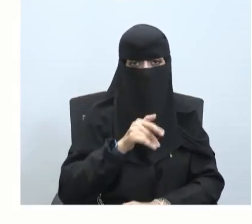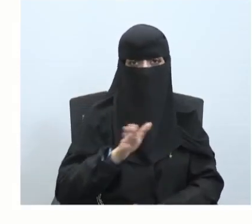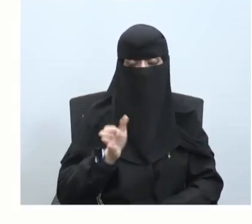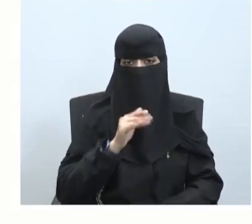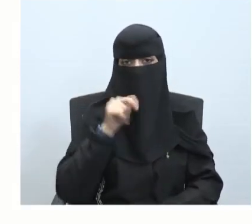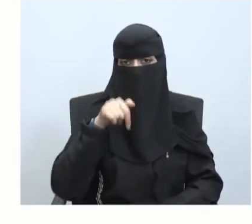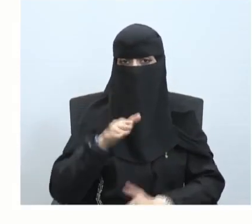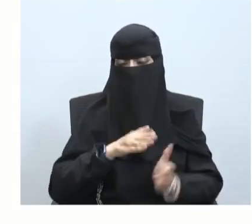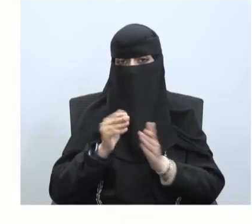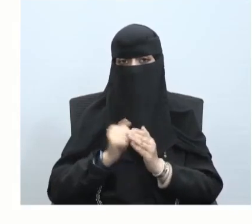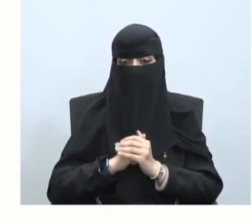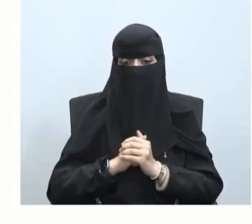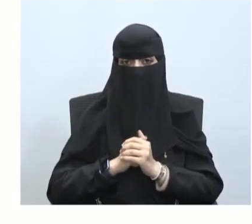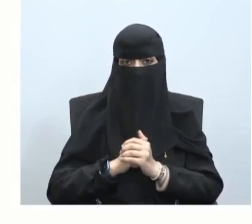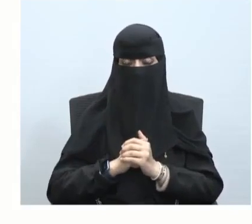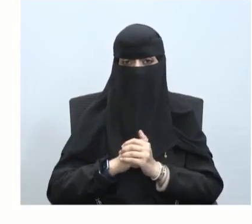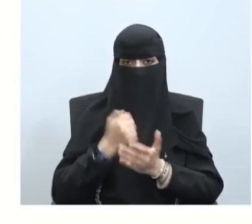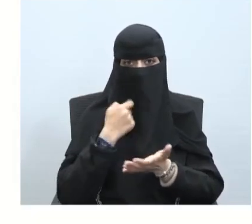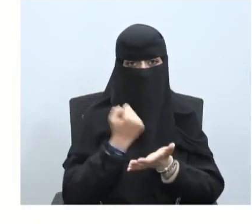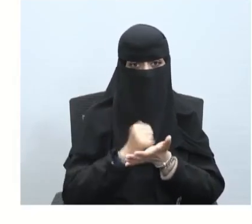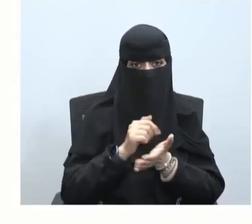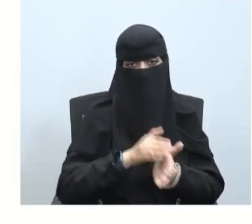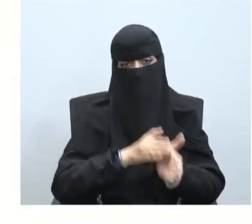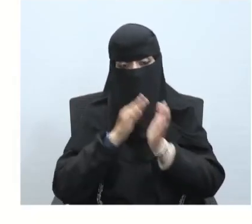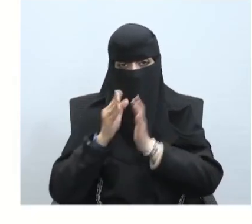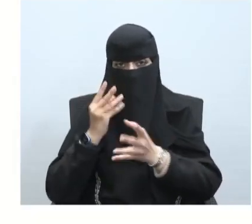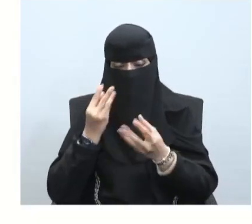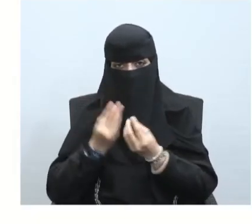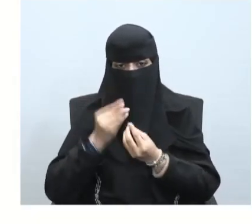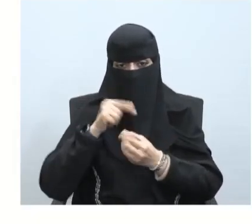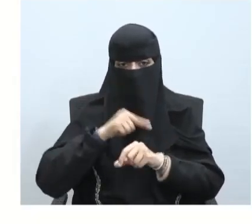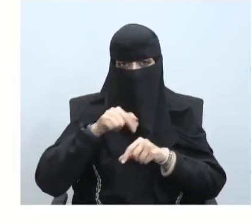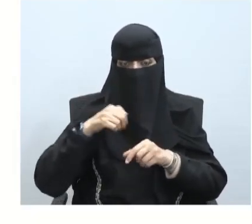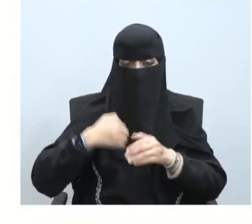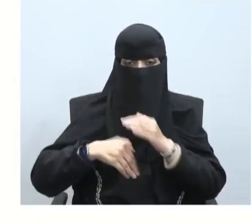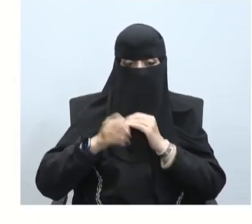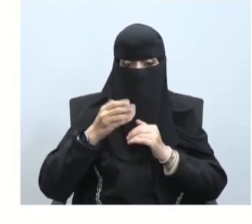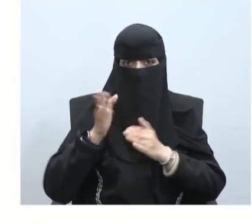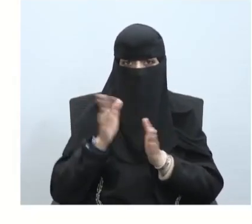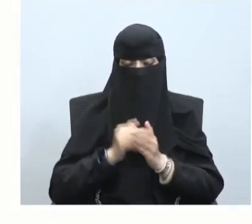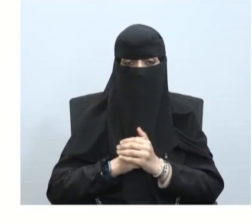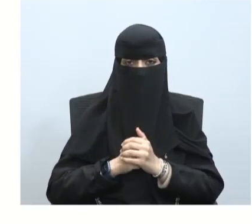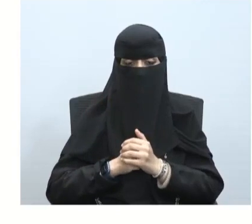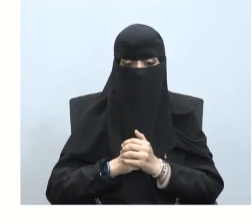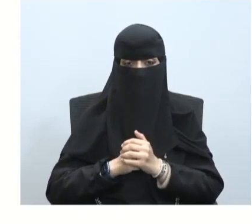الان ابنائي بناتي نمسح وننتقل واياكم الى الشريحه التاليه